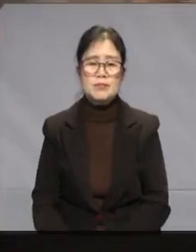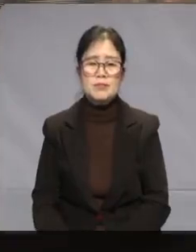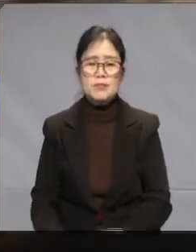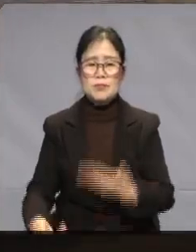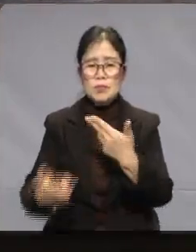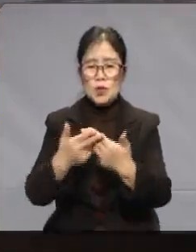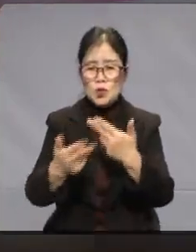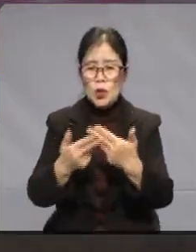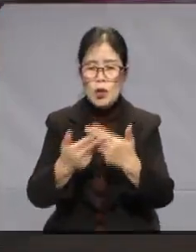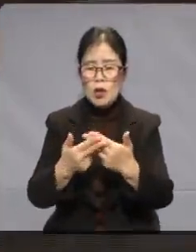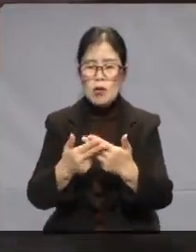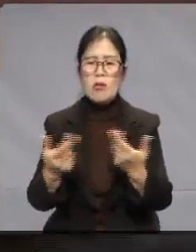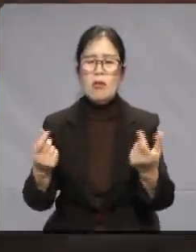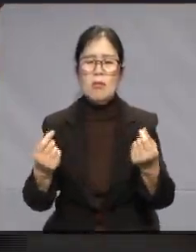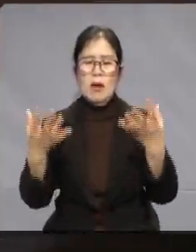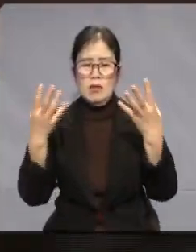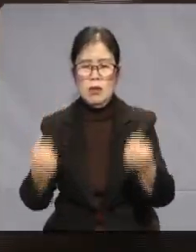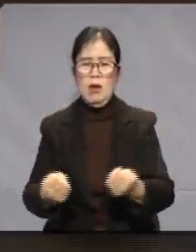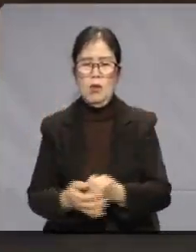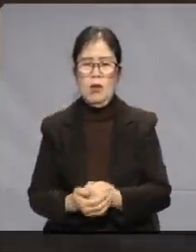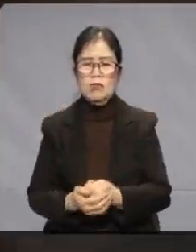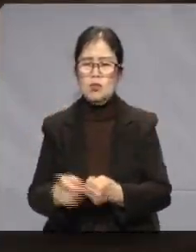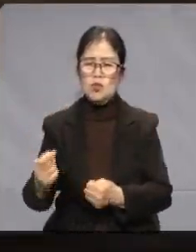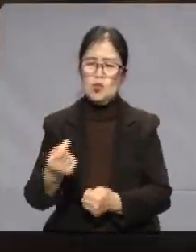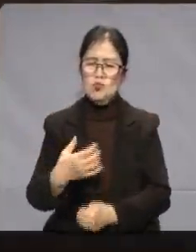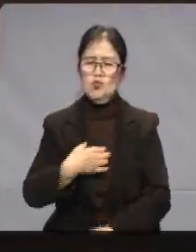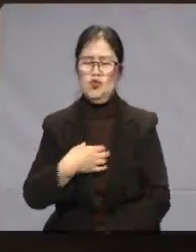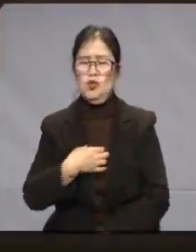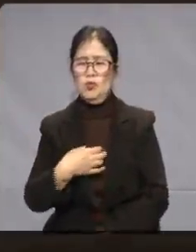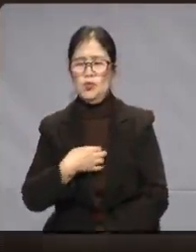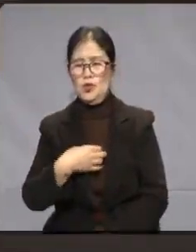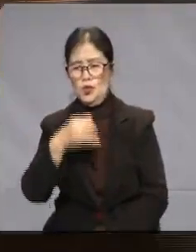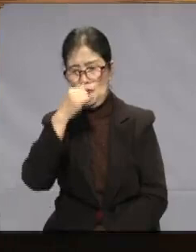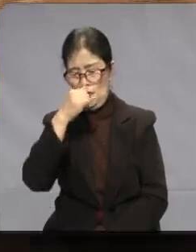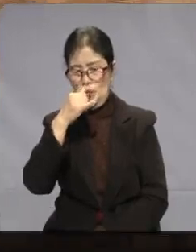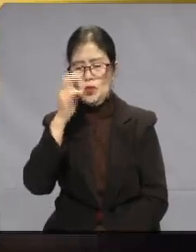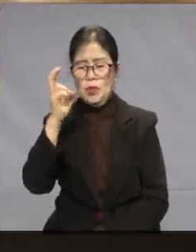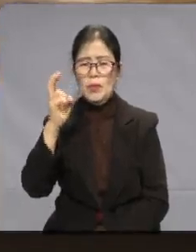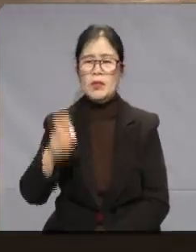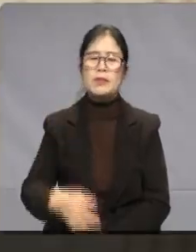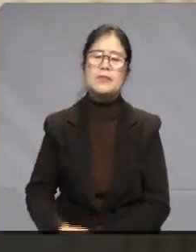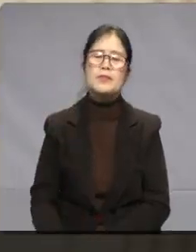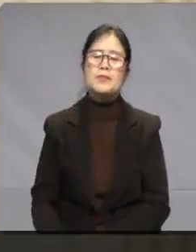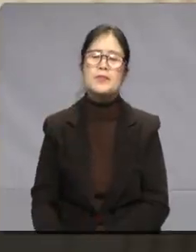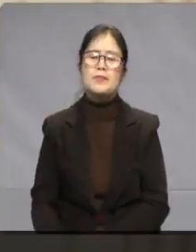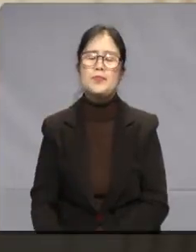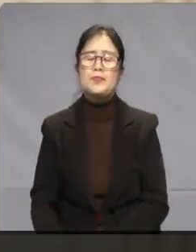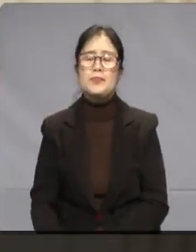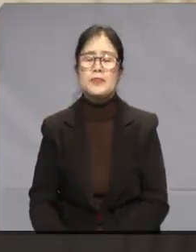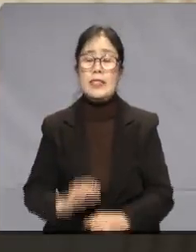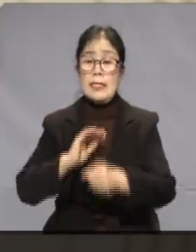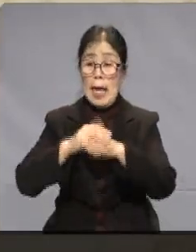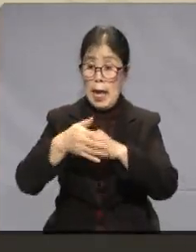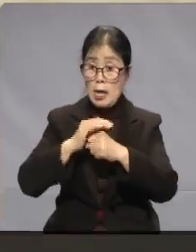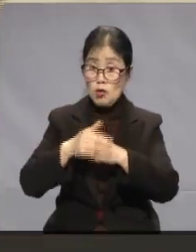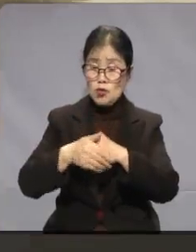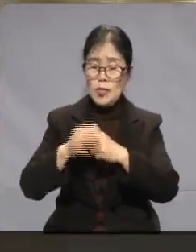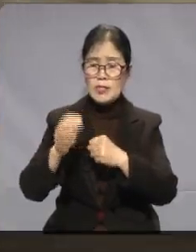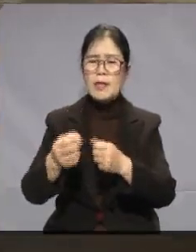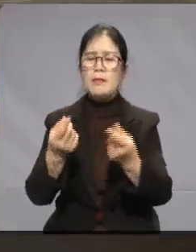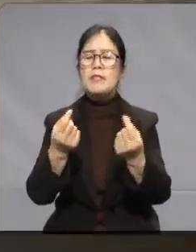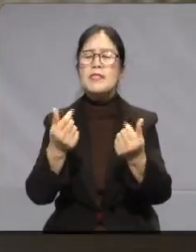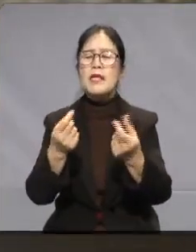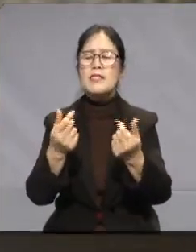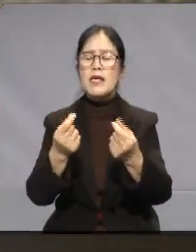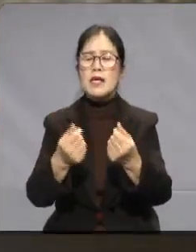런 많는데 저는 좀 이성 있어여 대구광역 시에서는 비슷한